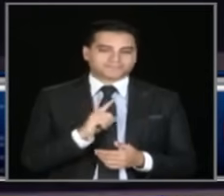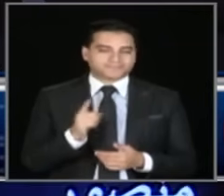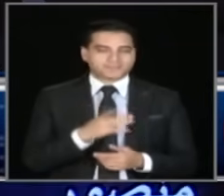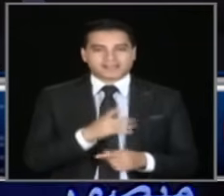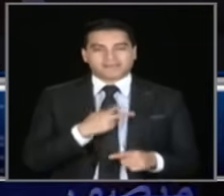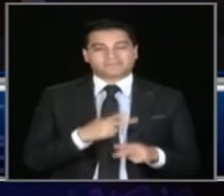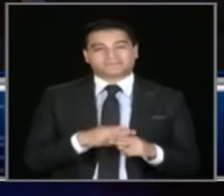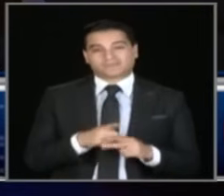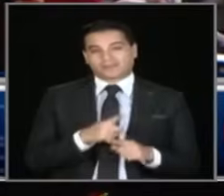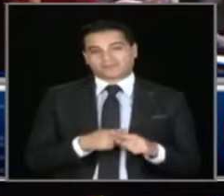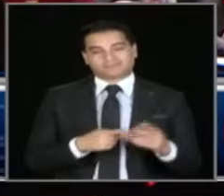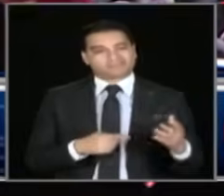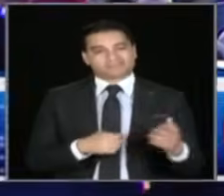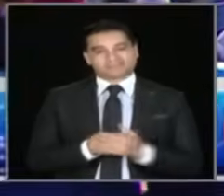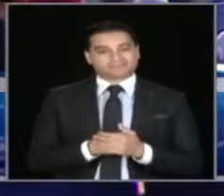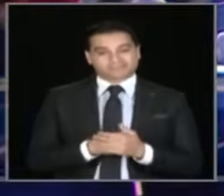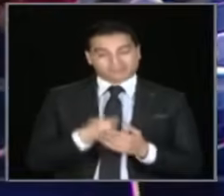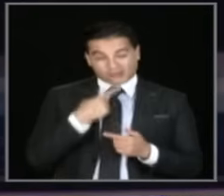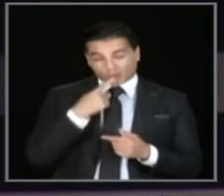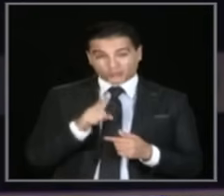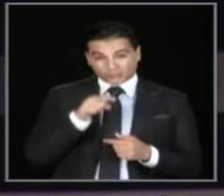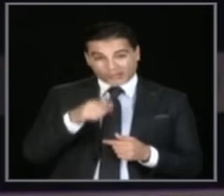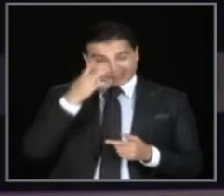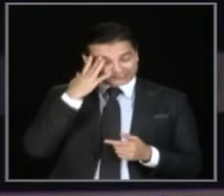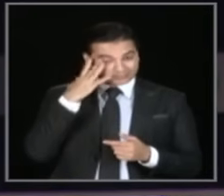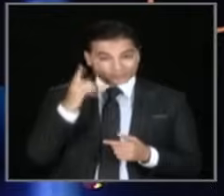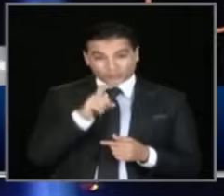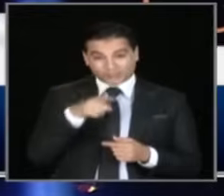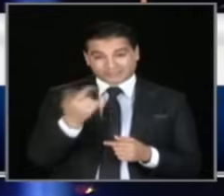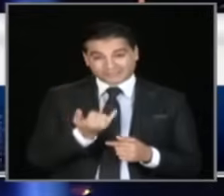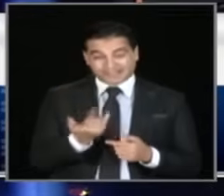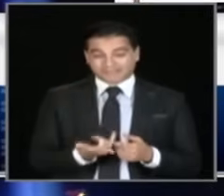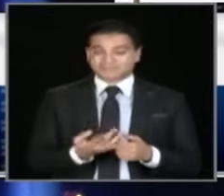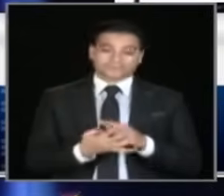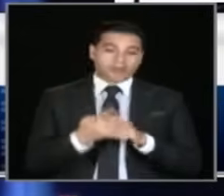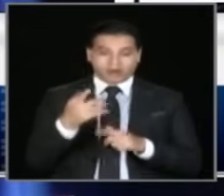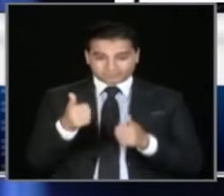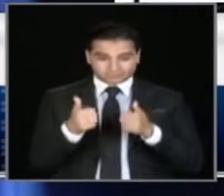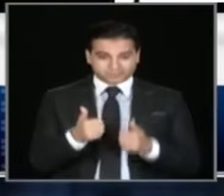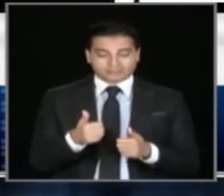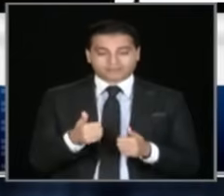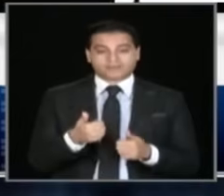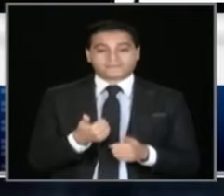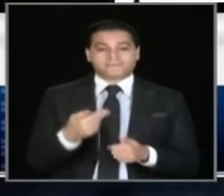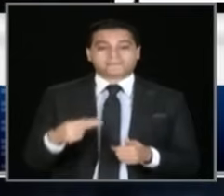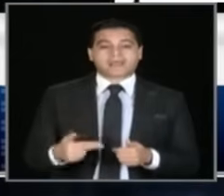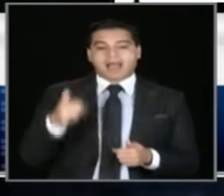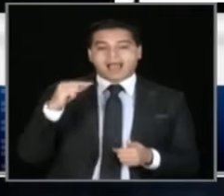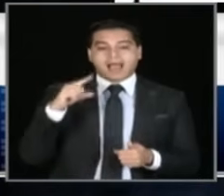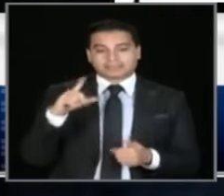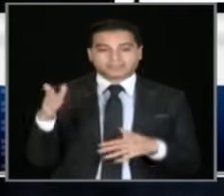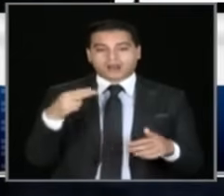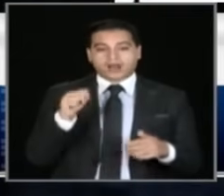إجابة خاطئة، مع إن السؤال ده سؤال سهل، أربع اختيارات بزائد 20 أو ناقص